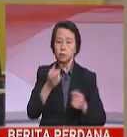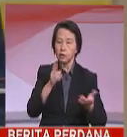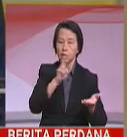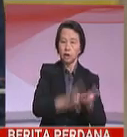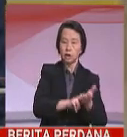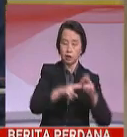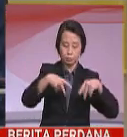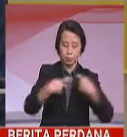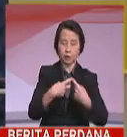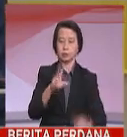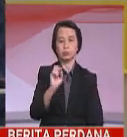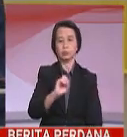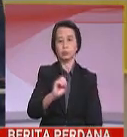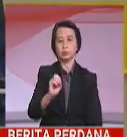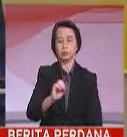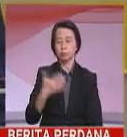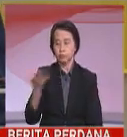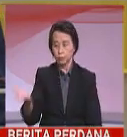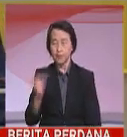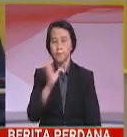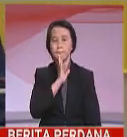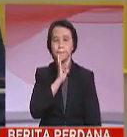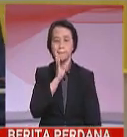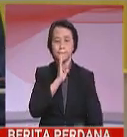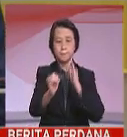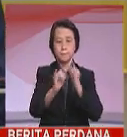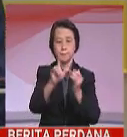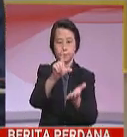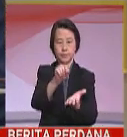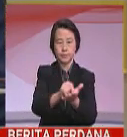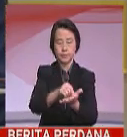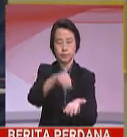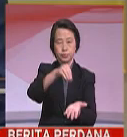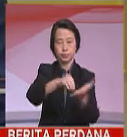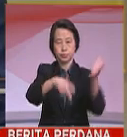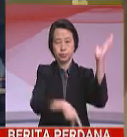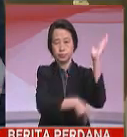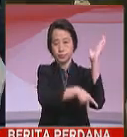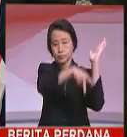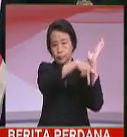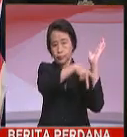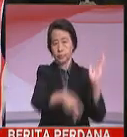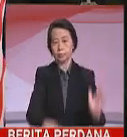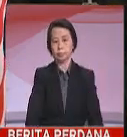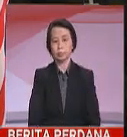gabungan parti politik. Beliau berkata demikian pada sidang media di Parlimen.